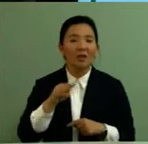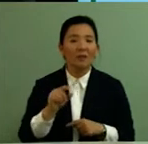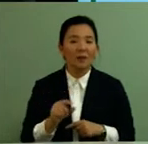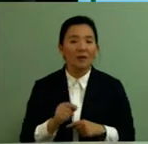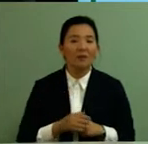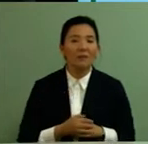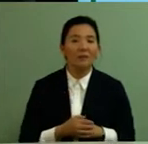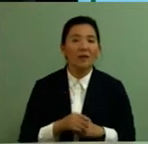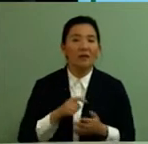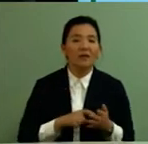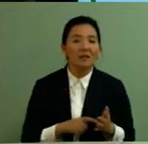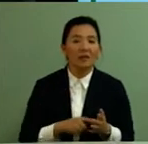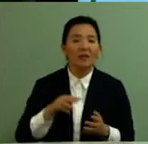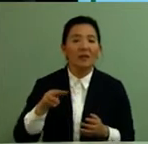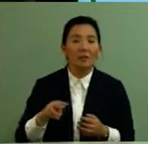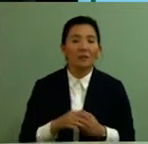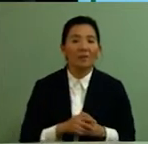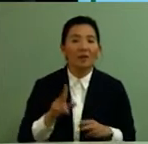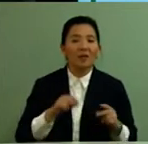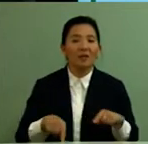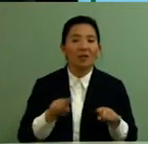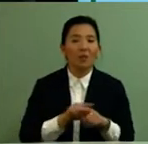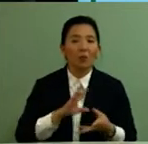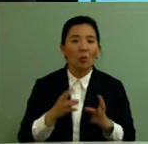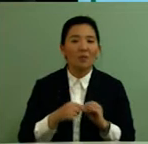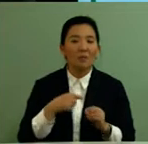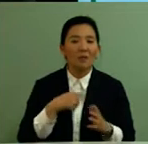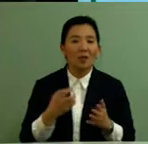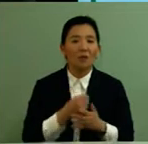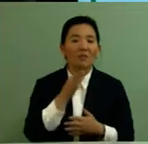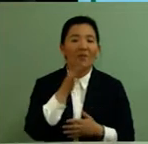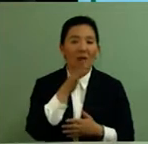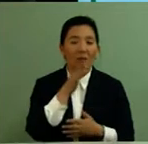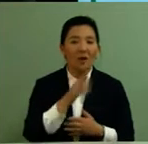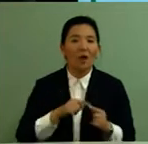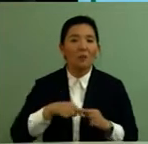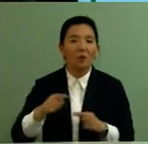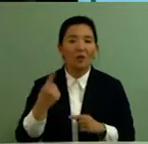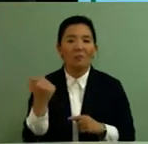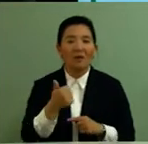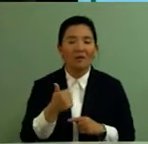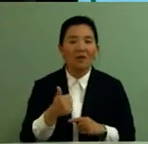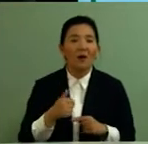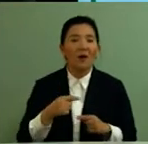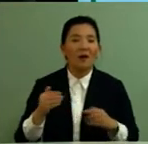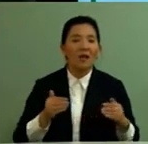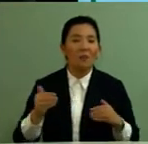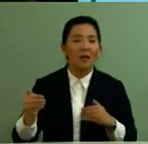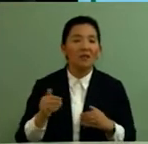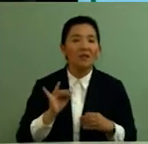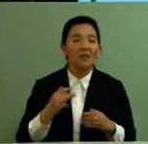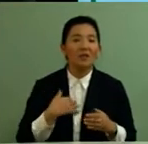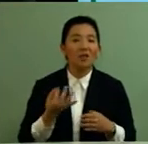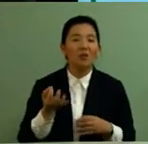малое разделить на n. То есть таким образом мы найдем время, период первого колебания. Теперь